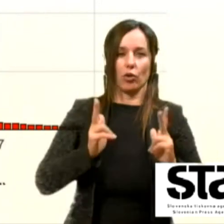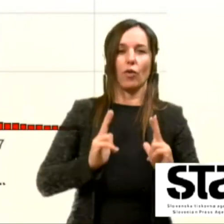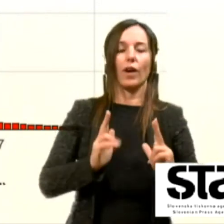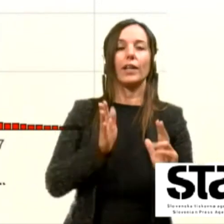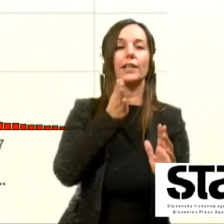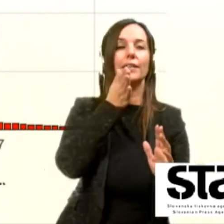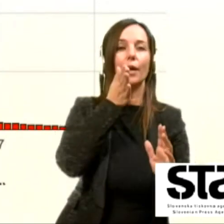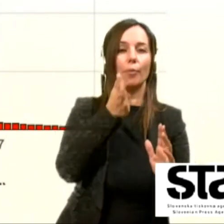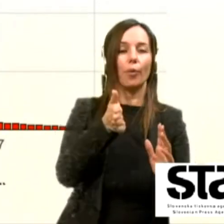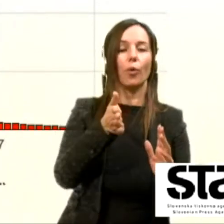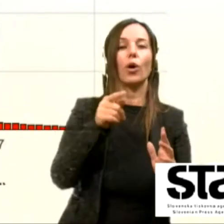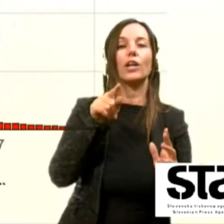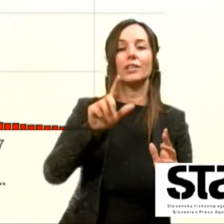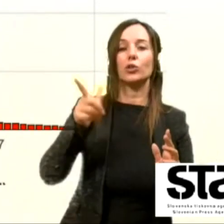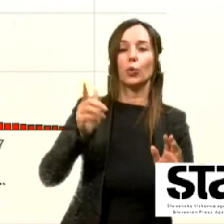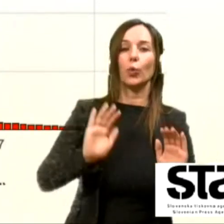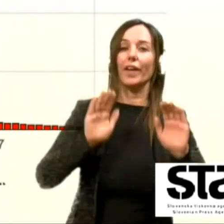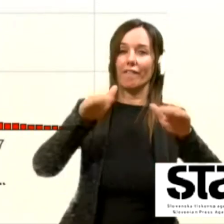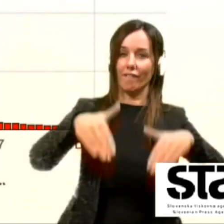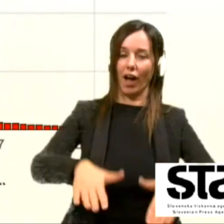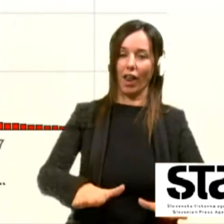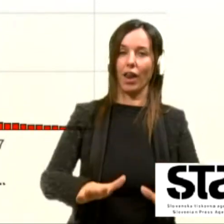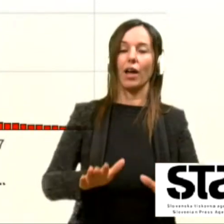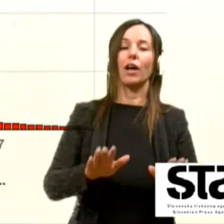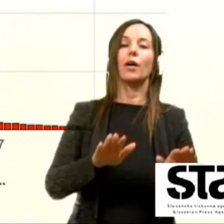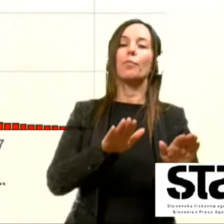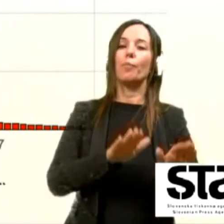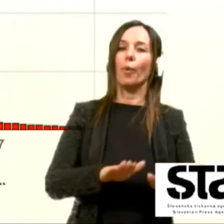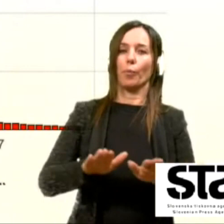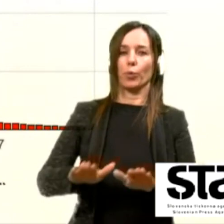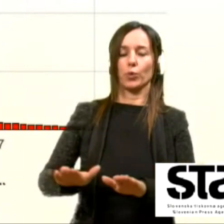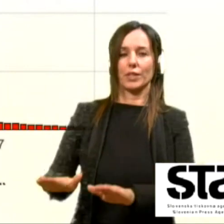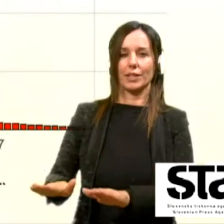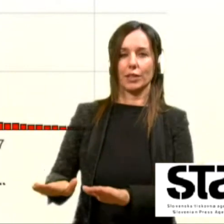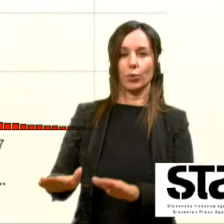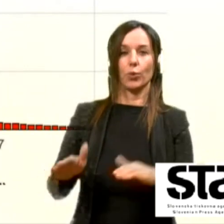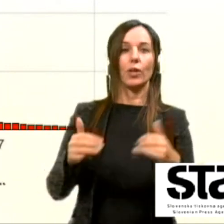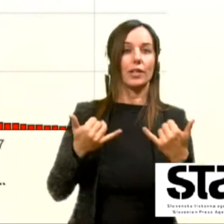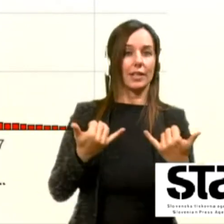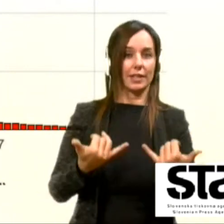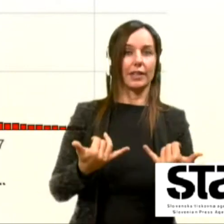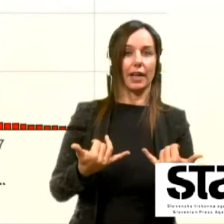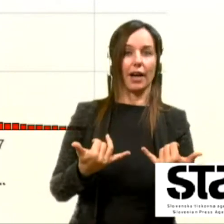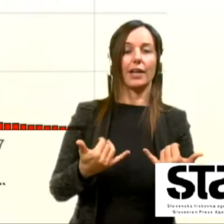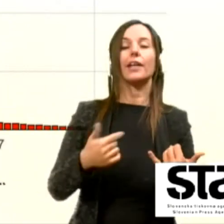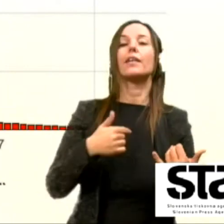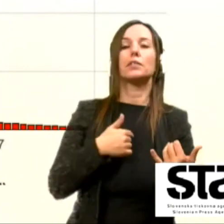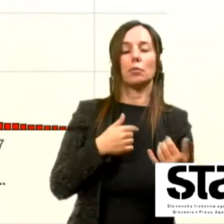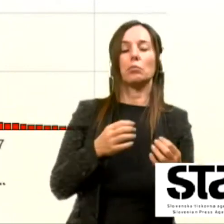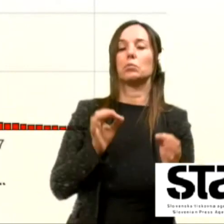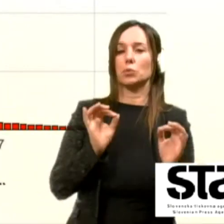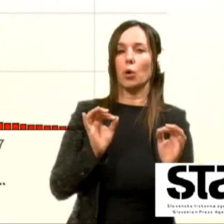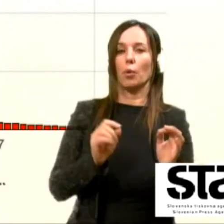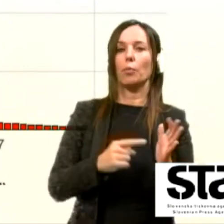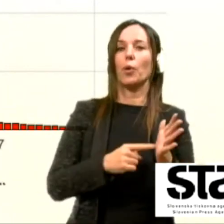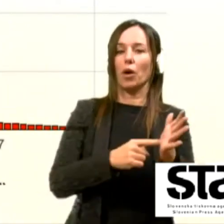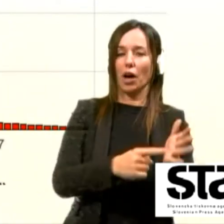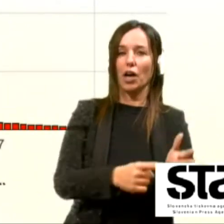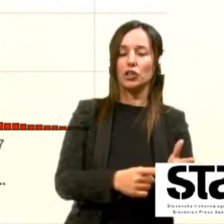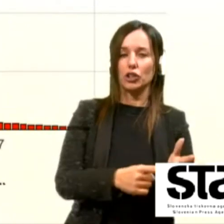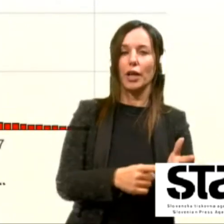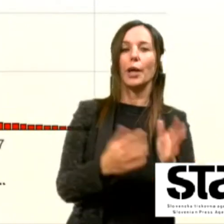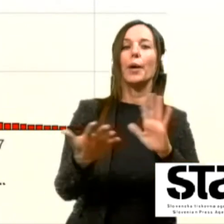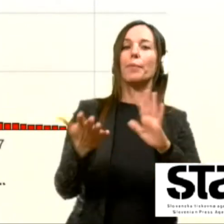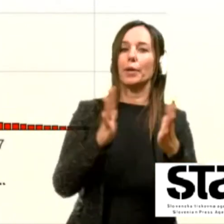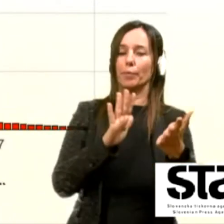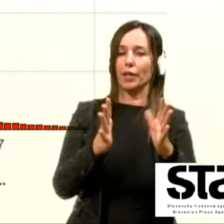da bo ta drugi val vendarle popustil. Zaenkrat nam gre ta primerjava zelo